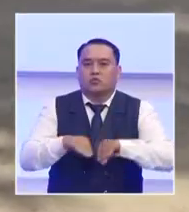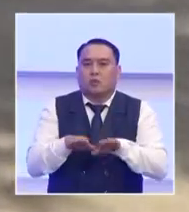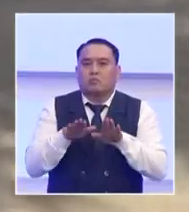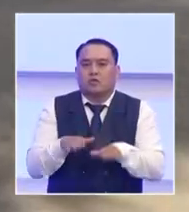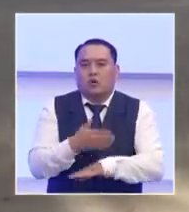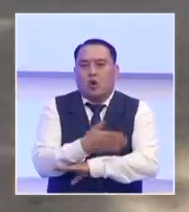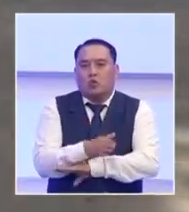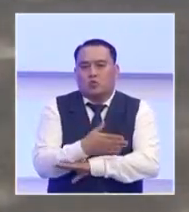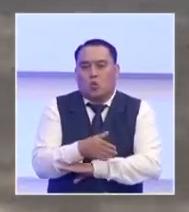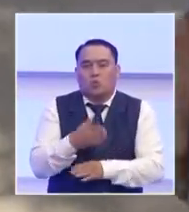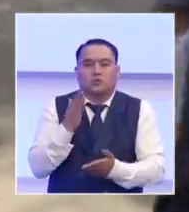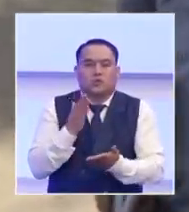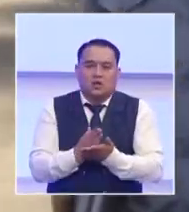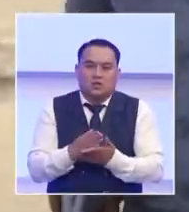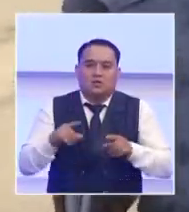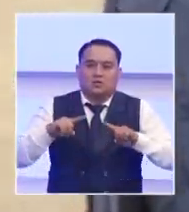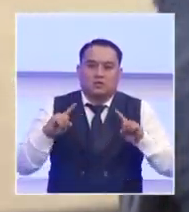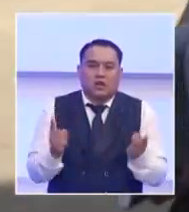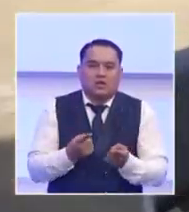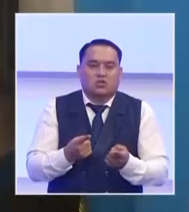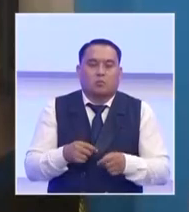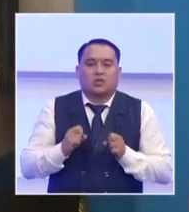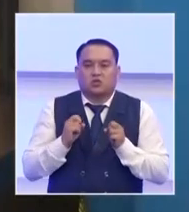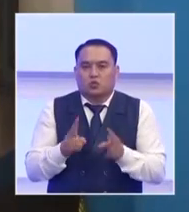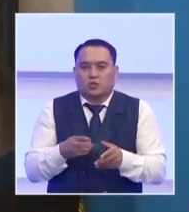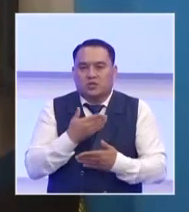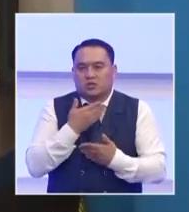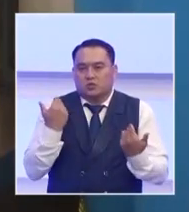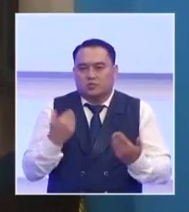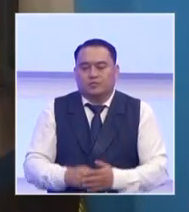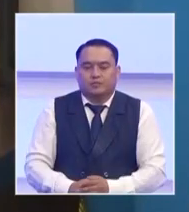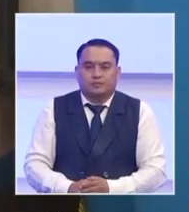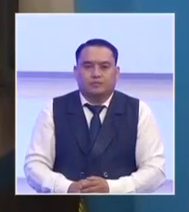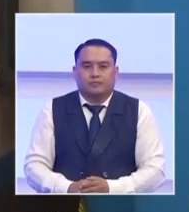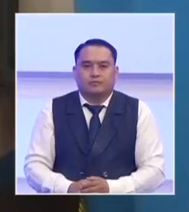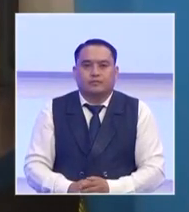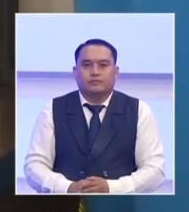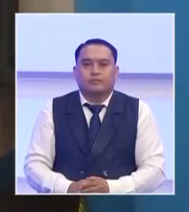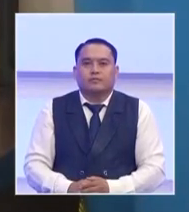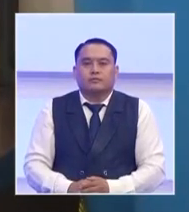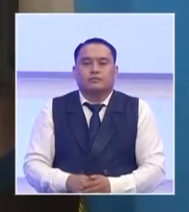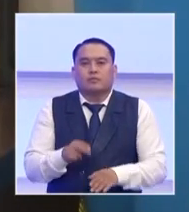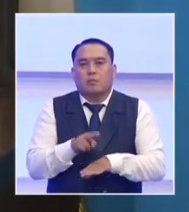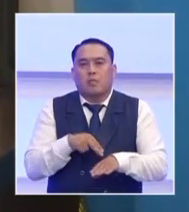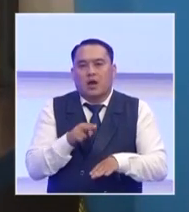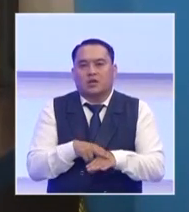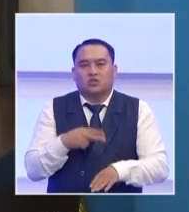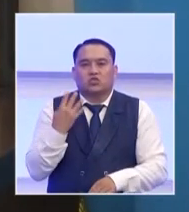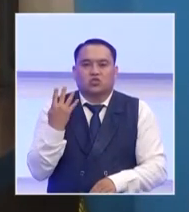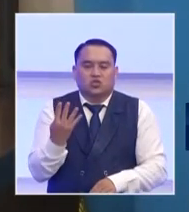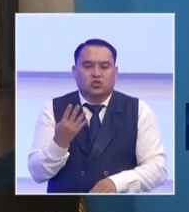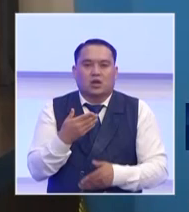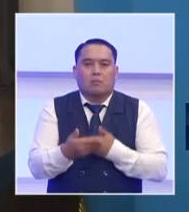улицах уже в значительной мере сокращено преступность ежедневно сотрудника отдела полиции 64 пеших и